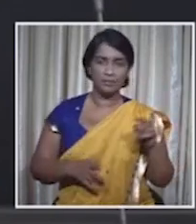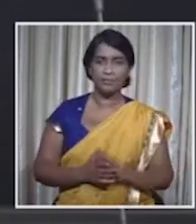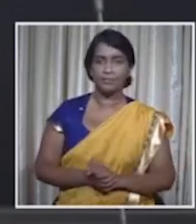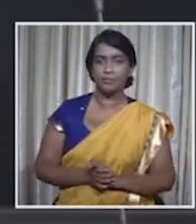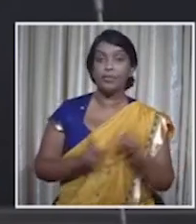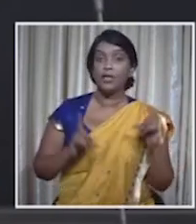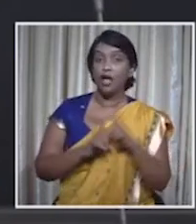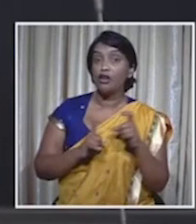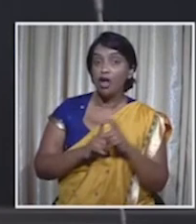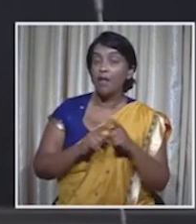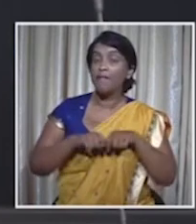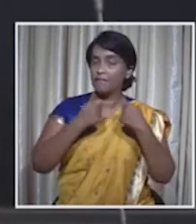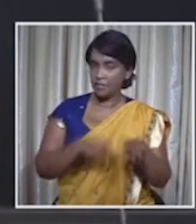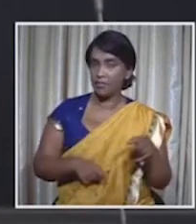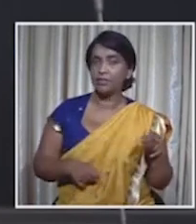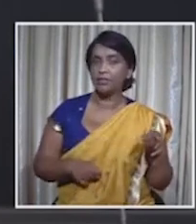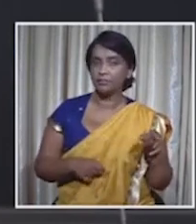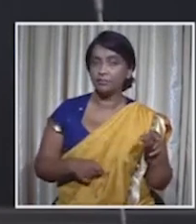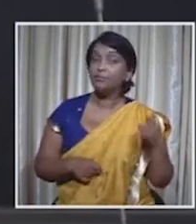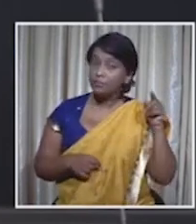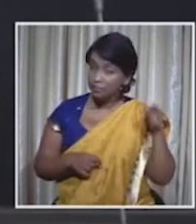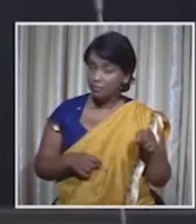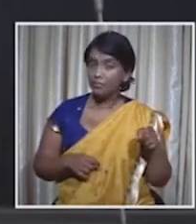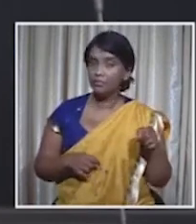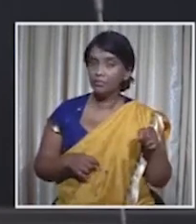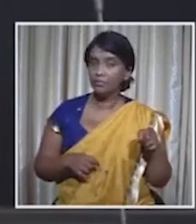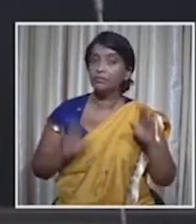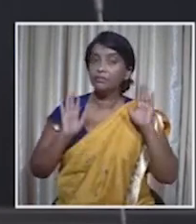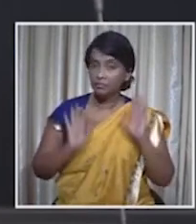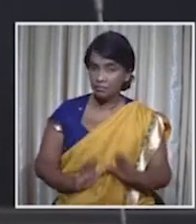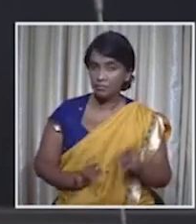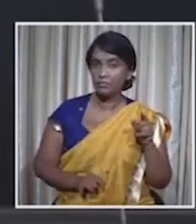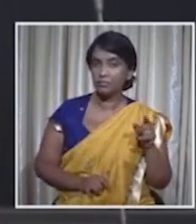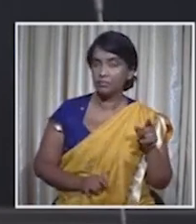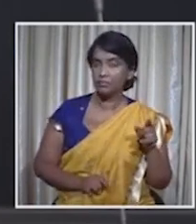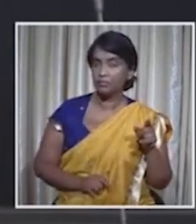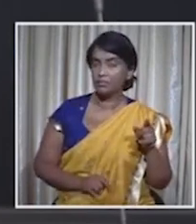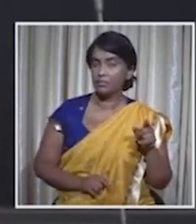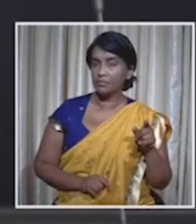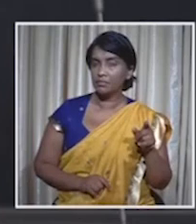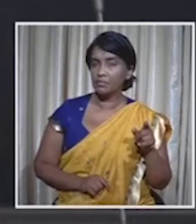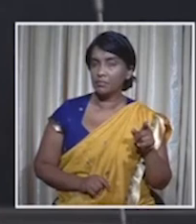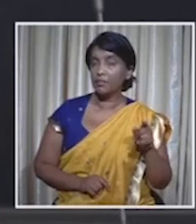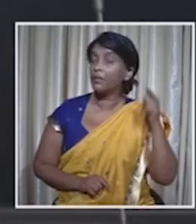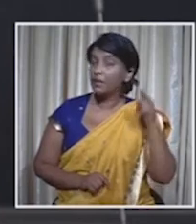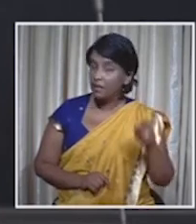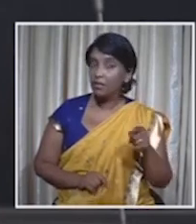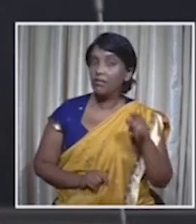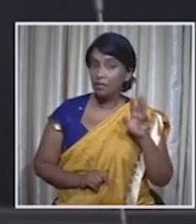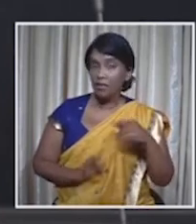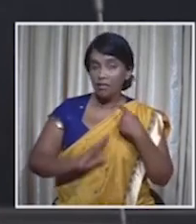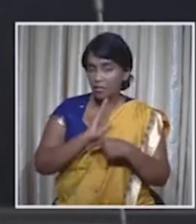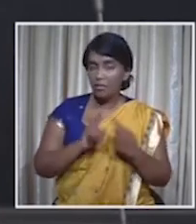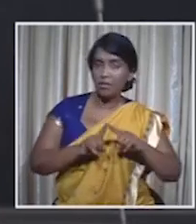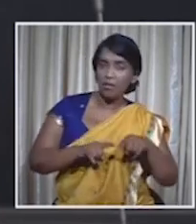කියන්නේ ඩොලර් වියදම් කරලා තියෙනවා. එතකොට හැබැයි ඒ තත්වයක් තියෙද්දි රටේ අනිත්